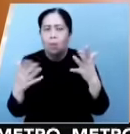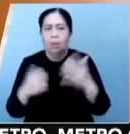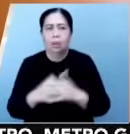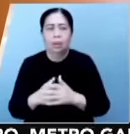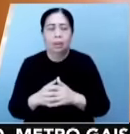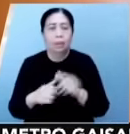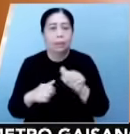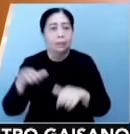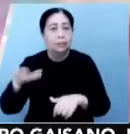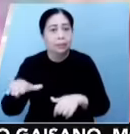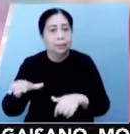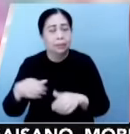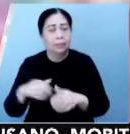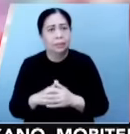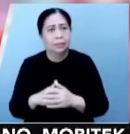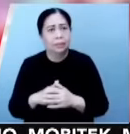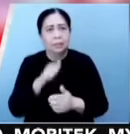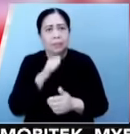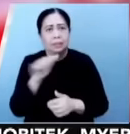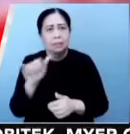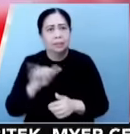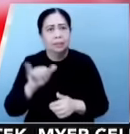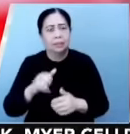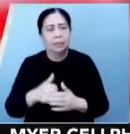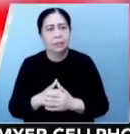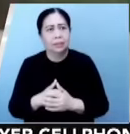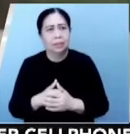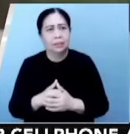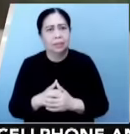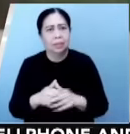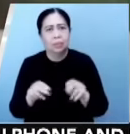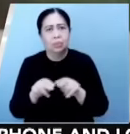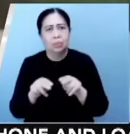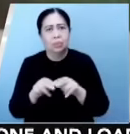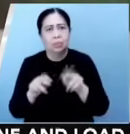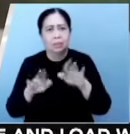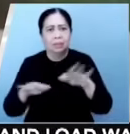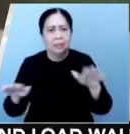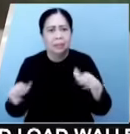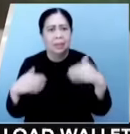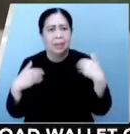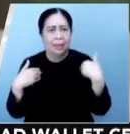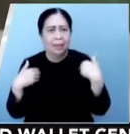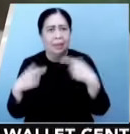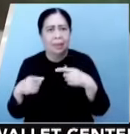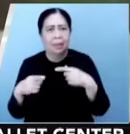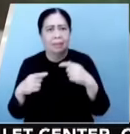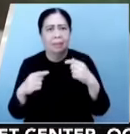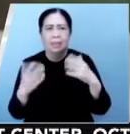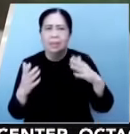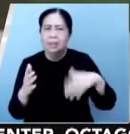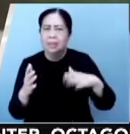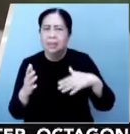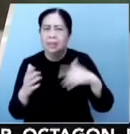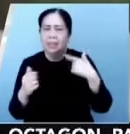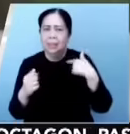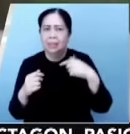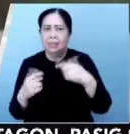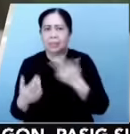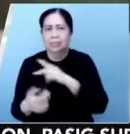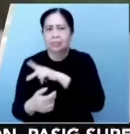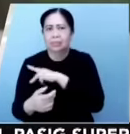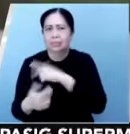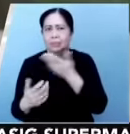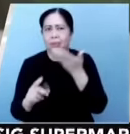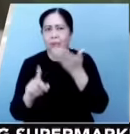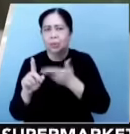hindi siya katulad ng normal na bata. Medyo may delayed siya sa personality niya.